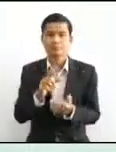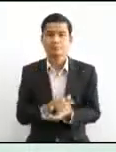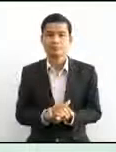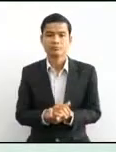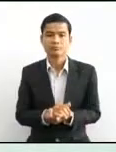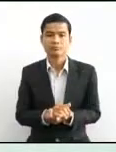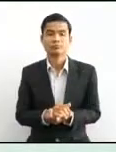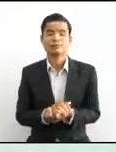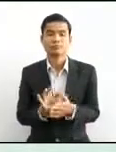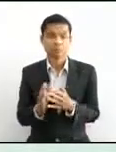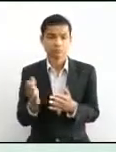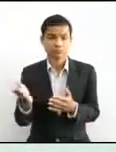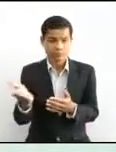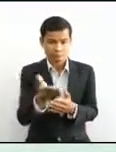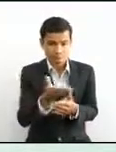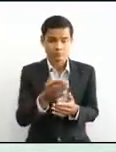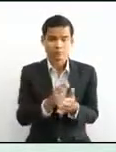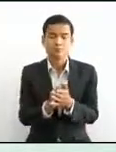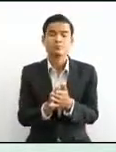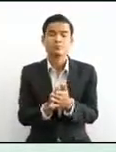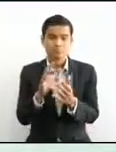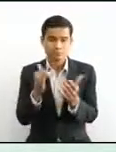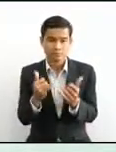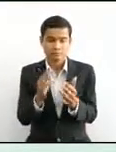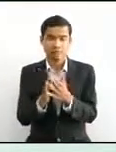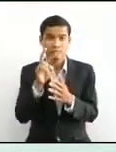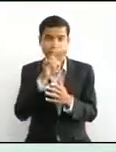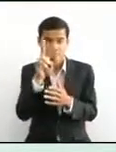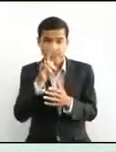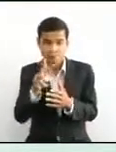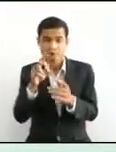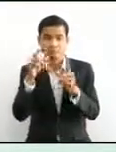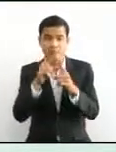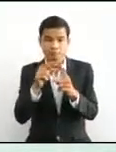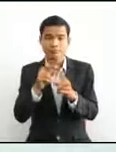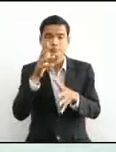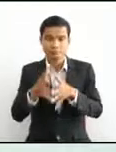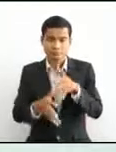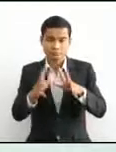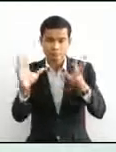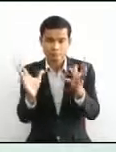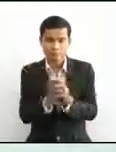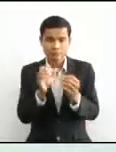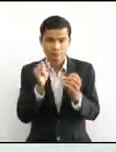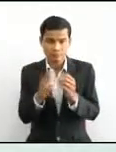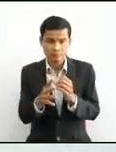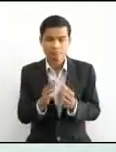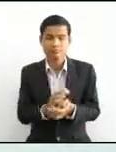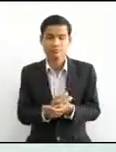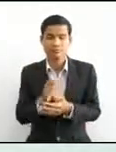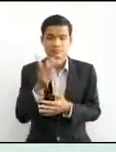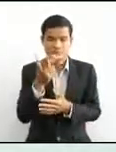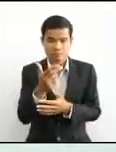Thong. Chà là con được ở khả nế. Con cho ruộng. Ăn chân tì bì cho mùi nẹ cừu nế ta. Chấp đông.